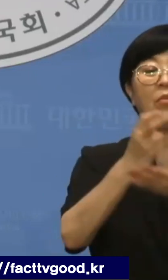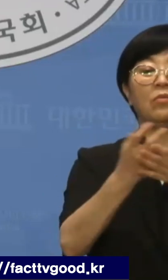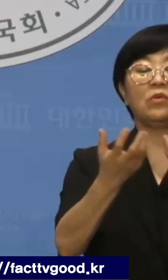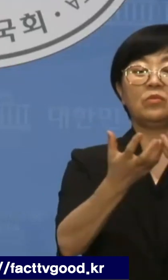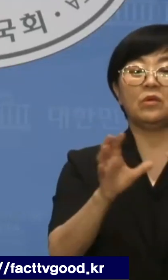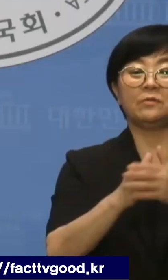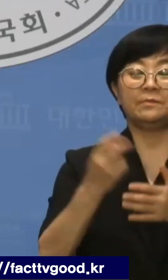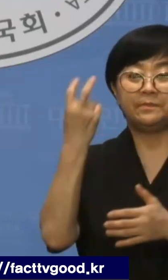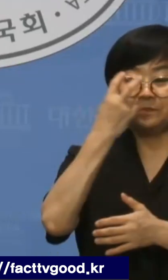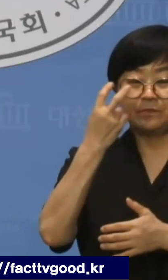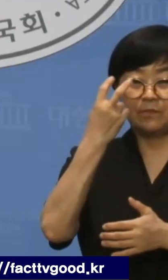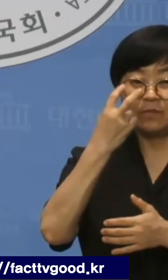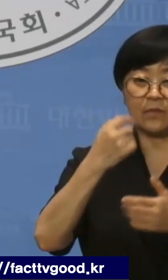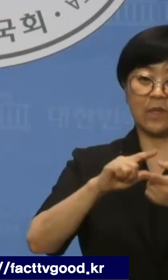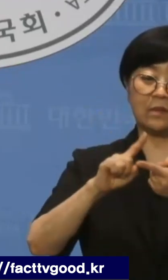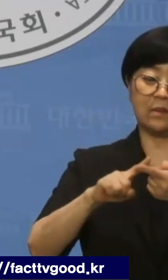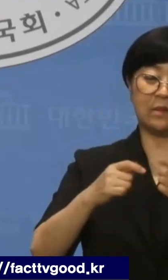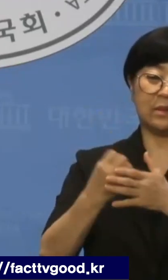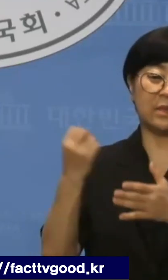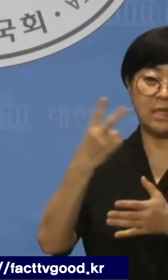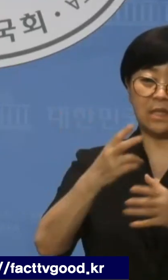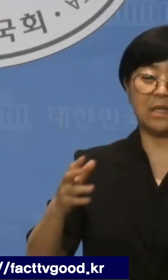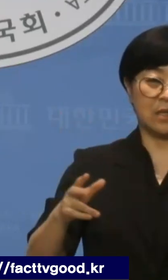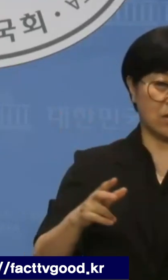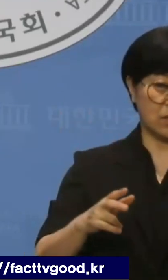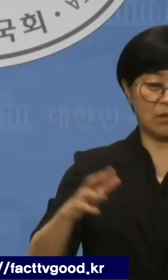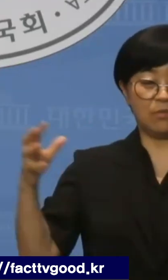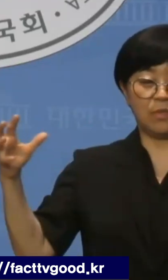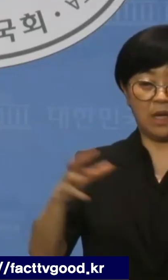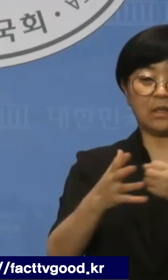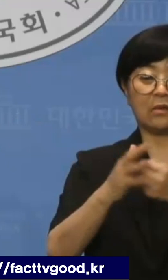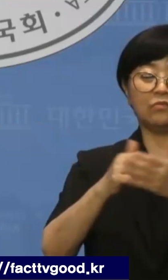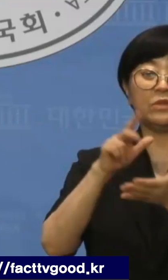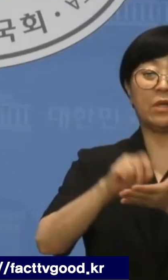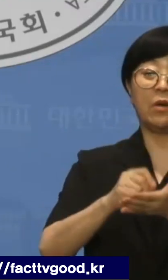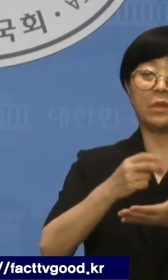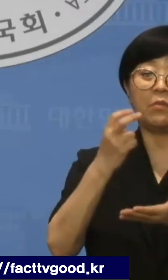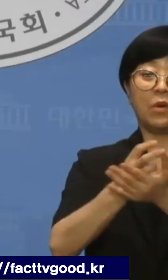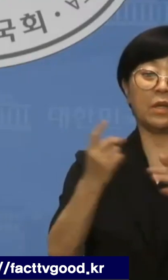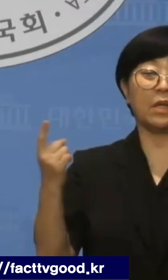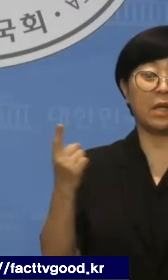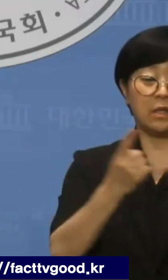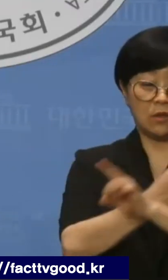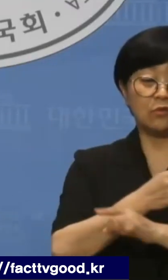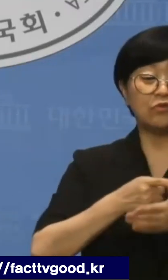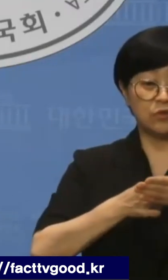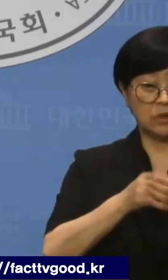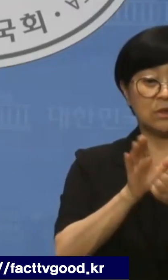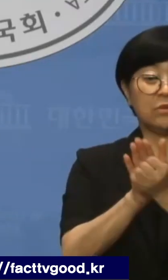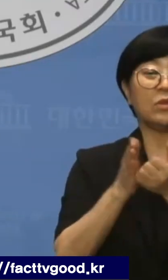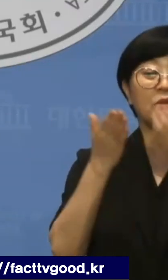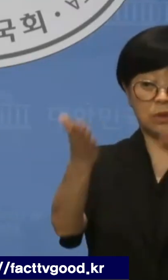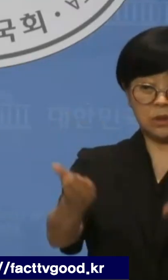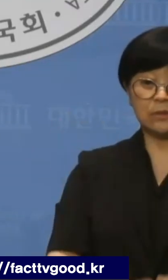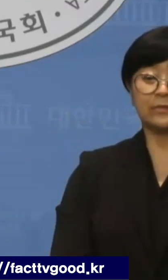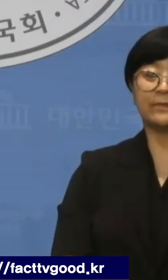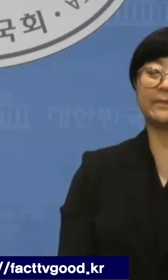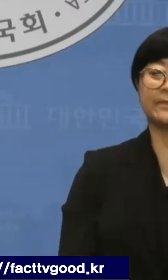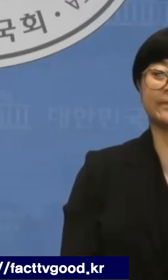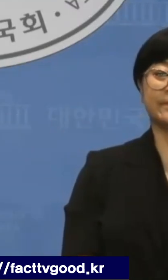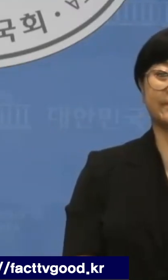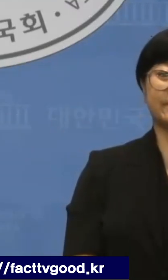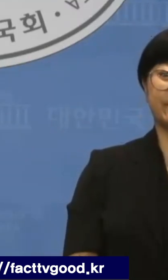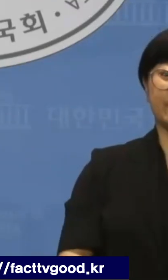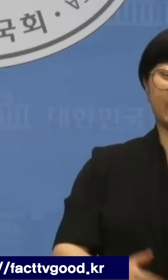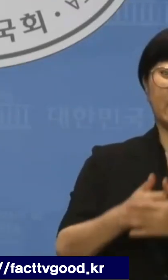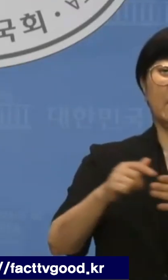법무부의 검수 원복 시행령 역시 아무 문제가 없다며 개정 추진을 지원했습니다.